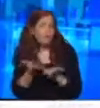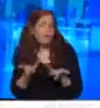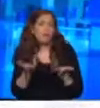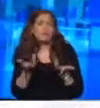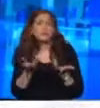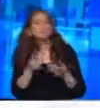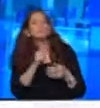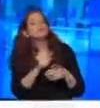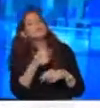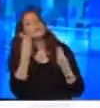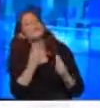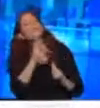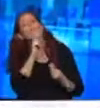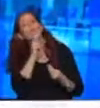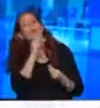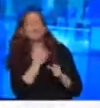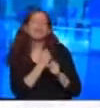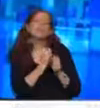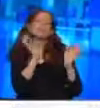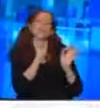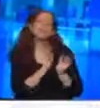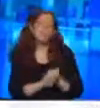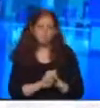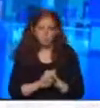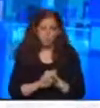טובים בדיבורים ולא במעשים, לא הבנתם את זה. אני רוצה